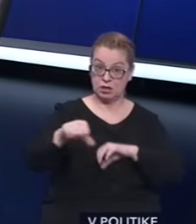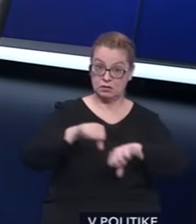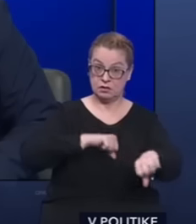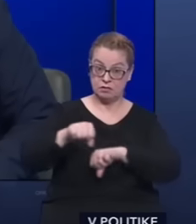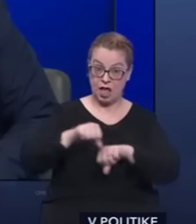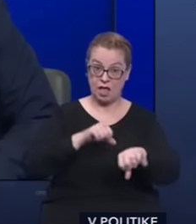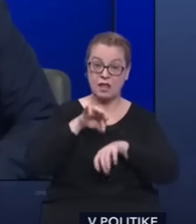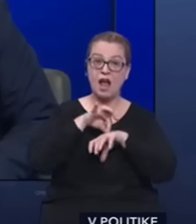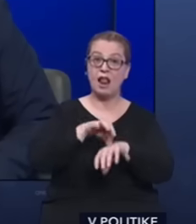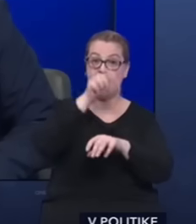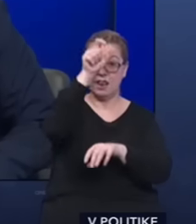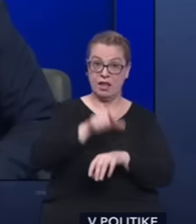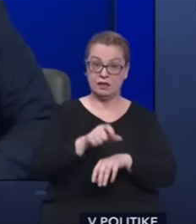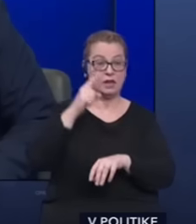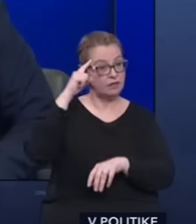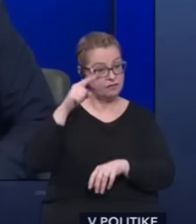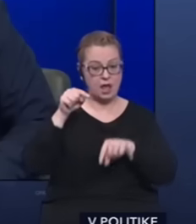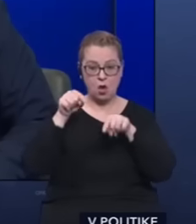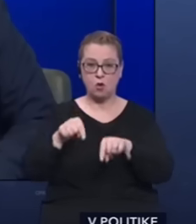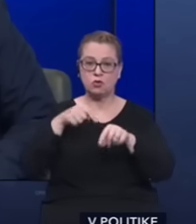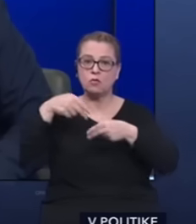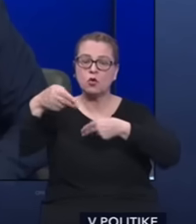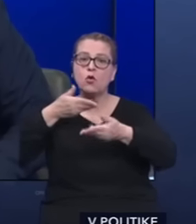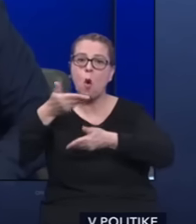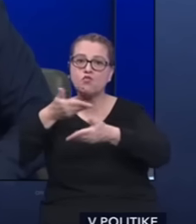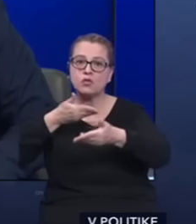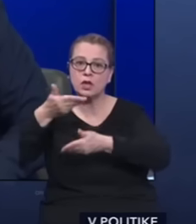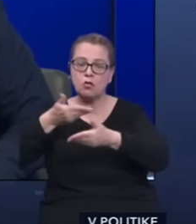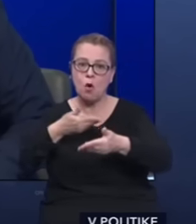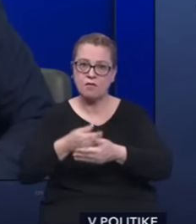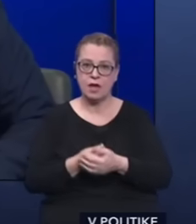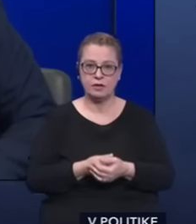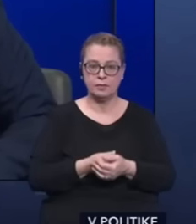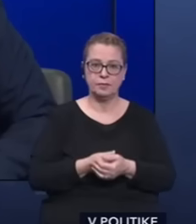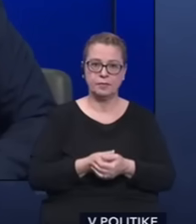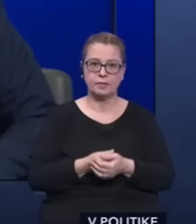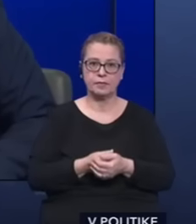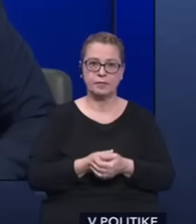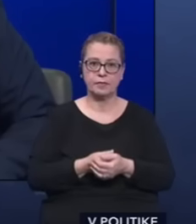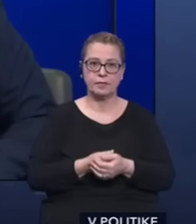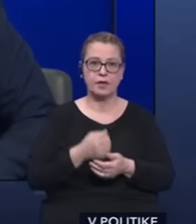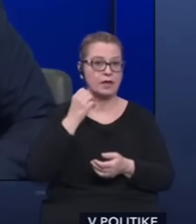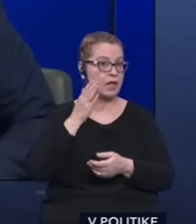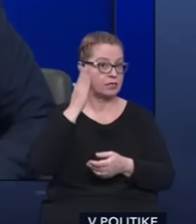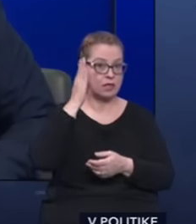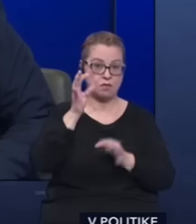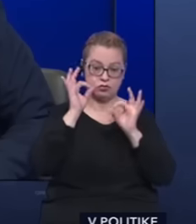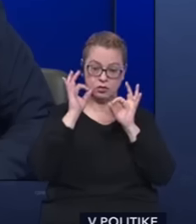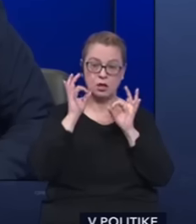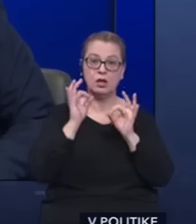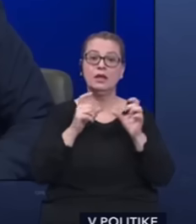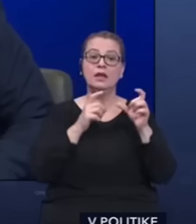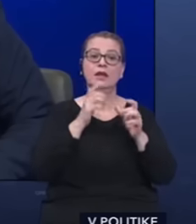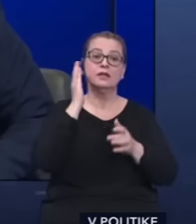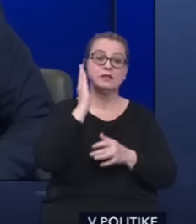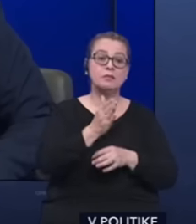budú vedieť komunikovať. A... Preto ja si myslím, že ak nepríde zoskupenie strán Smer, Hlas, SNS,